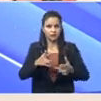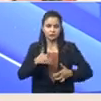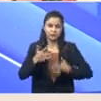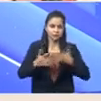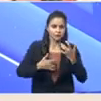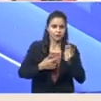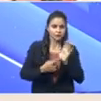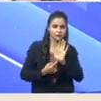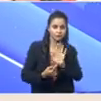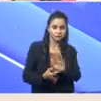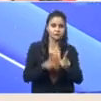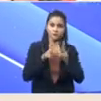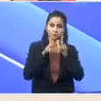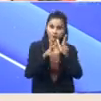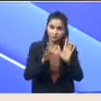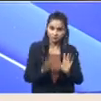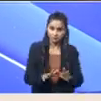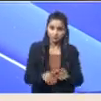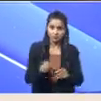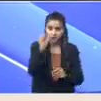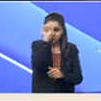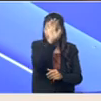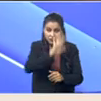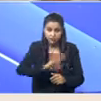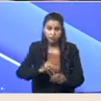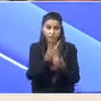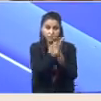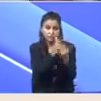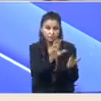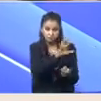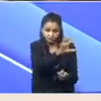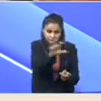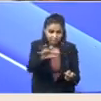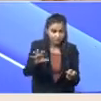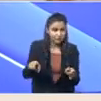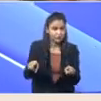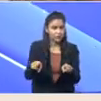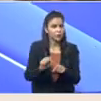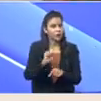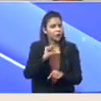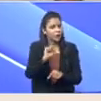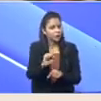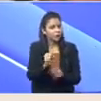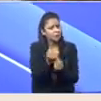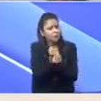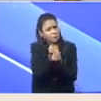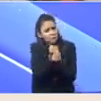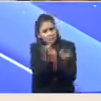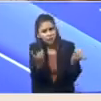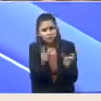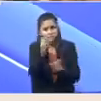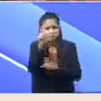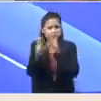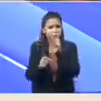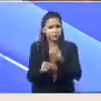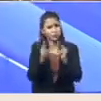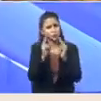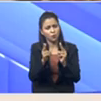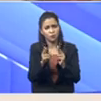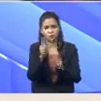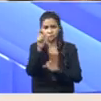तरीके से बताते हैं। देश के अलग अलग हिस्सों में भी आपको ऐसे कई असाधारण लोग मिल